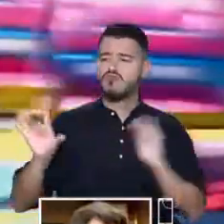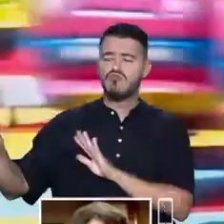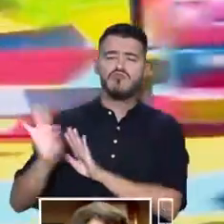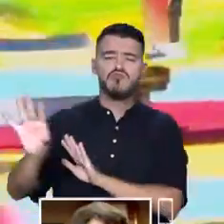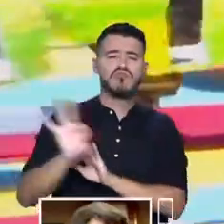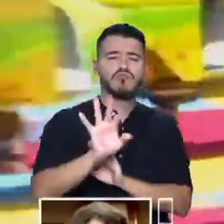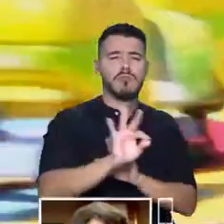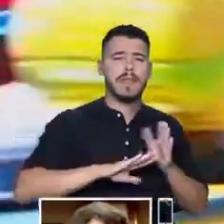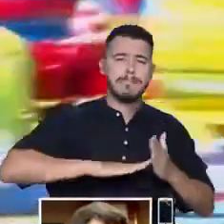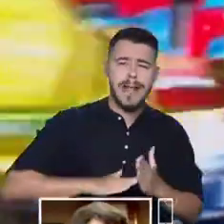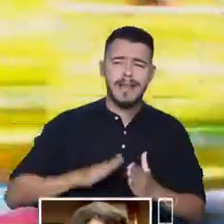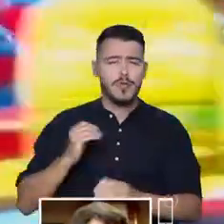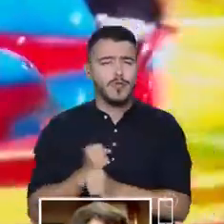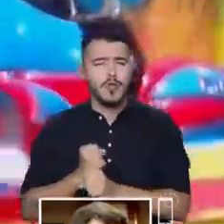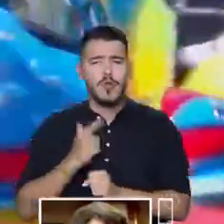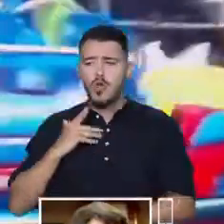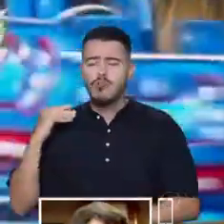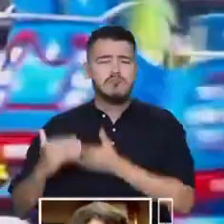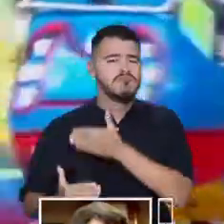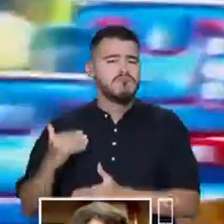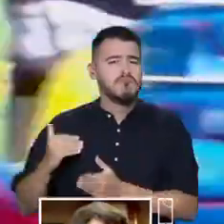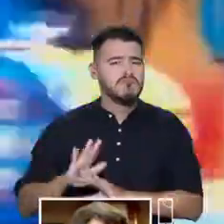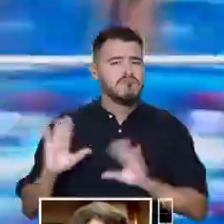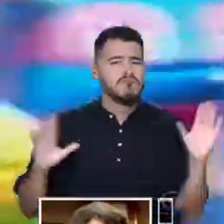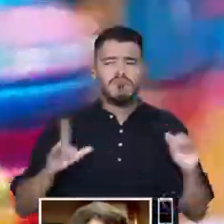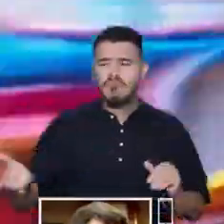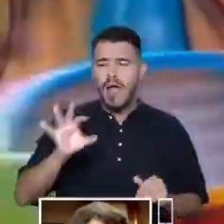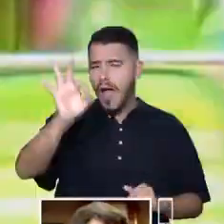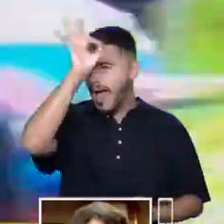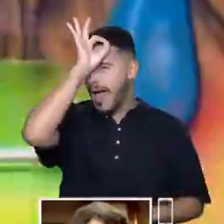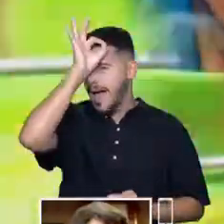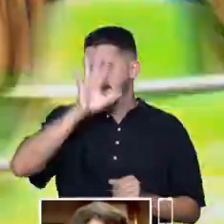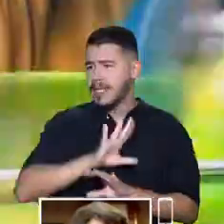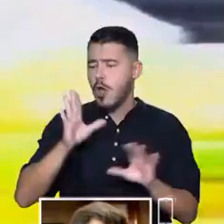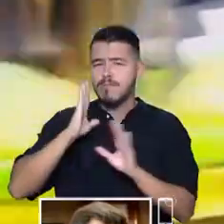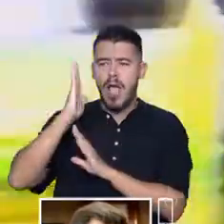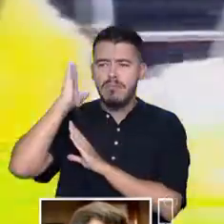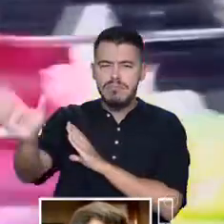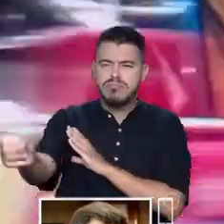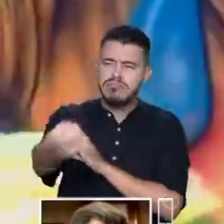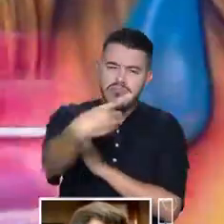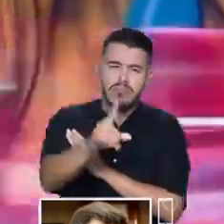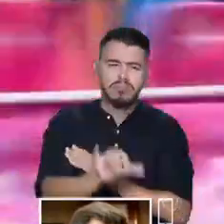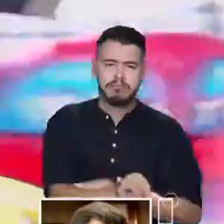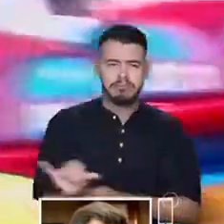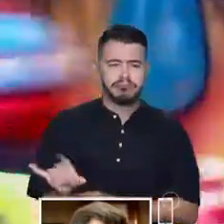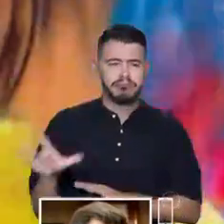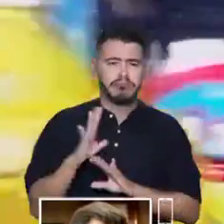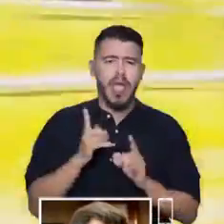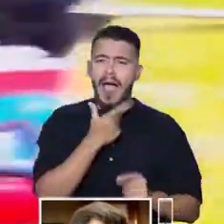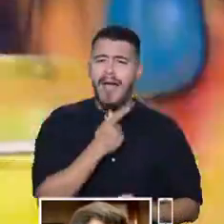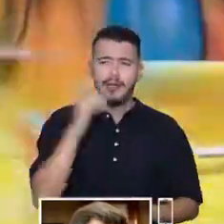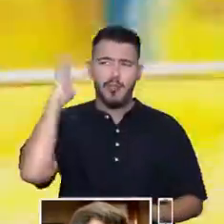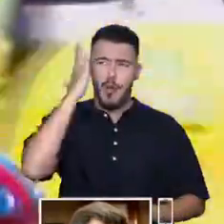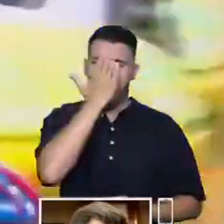επί δεκαετίες. Ναι. Ένα άνθρωπο που δεν έχει πατήσει το πόδι του σε αστυνομικό τμήμα. Ένα τέλειο οικογενειάρχη, πατέρα και αυτού, δύο δίδυμων